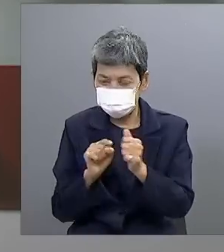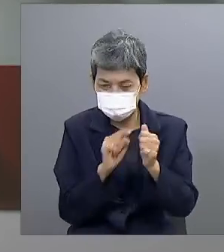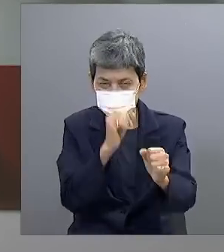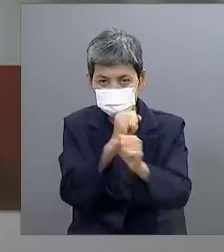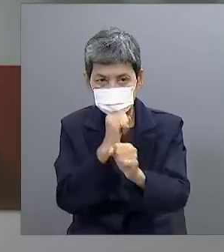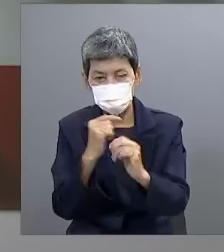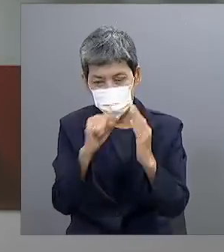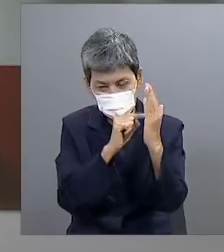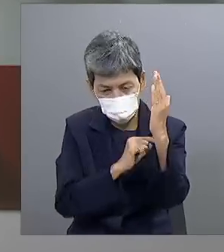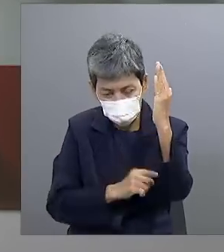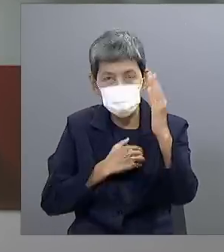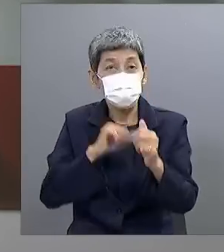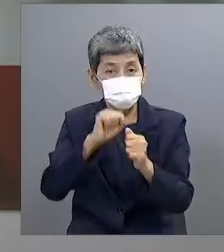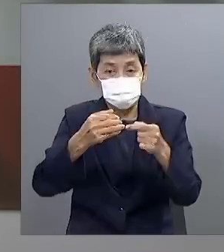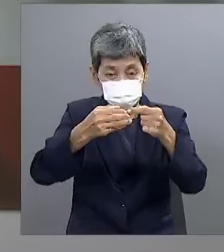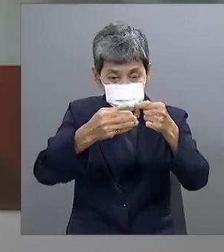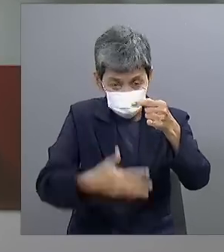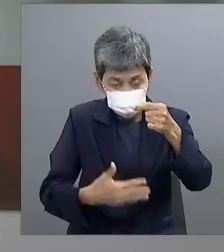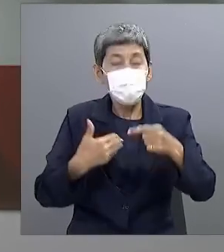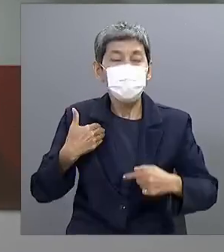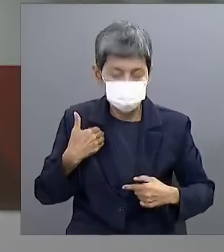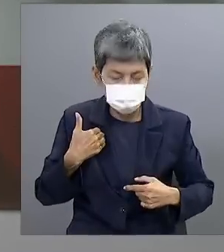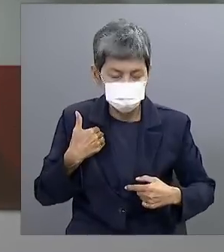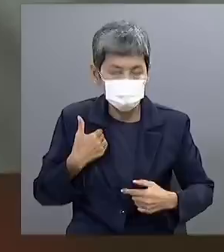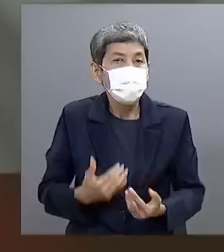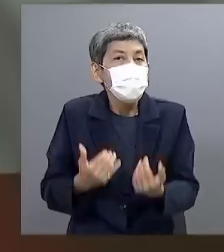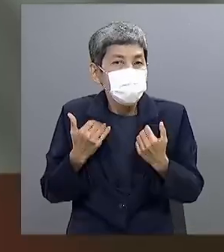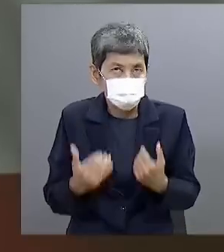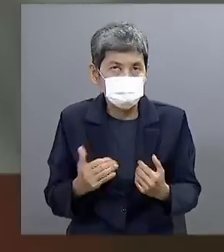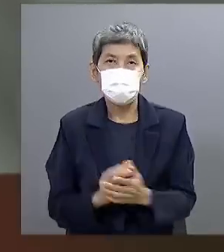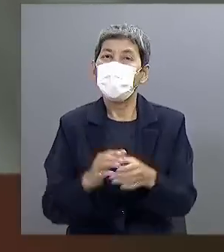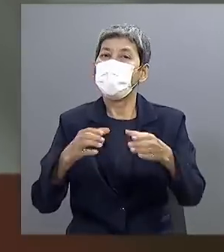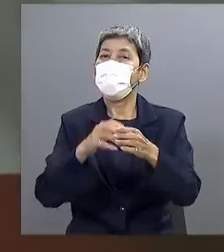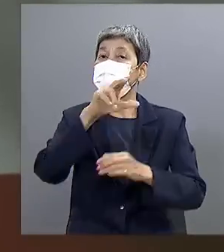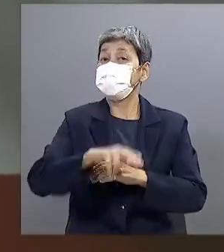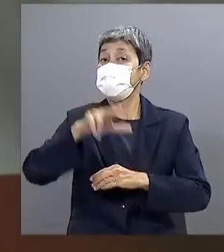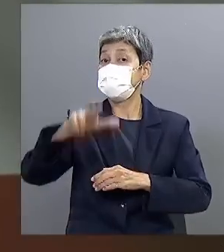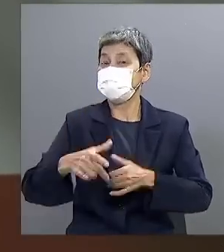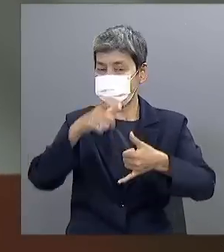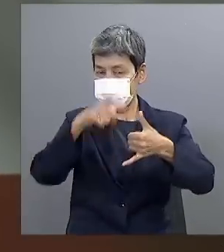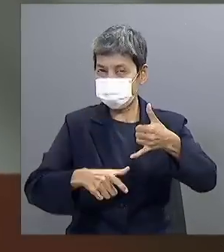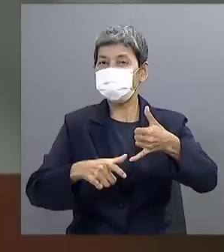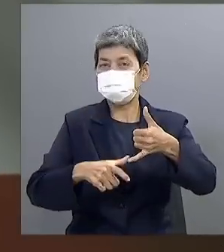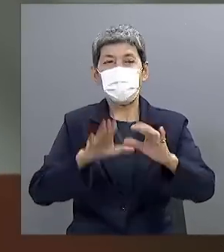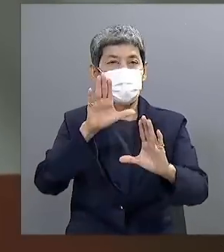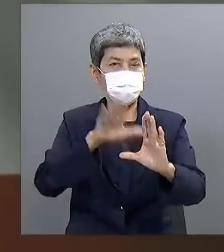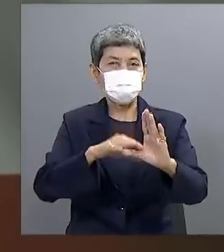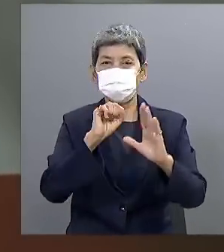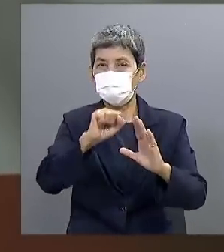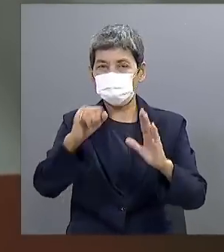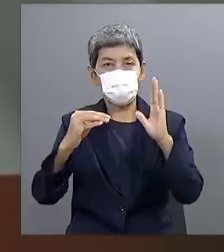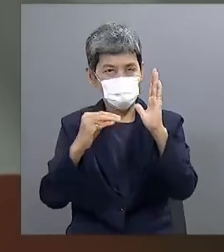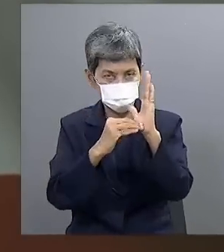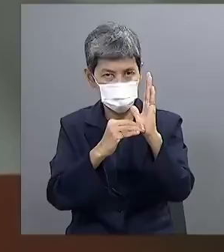มัครส.ส.บัญชีรายชื่อกันแล้วแล้ววันนี้ค่ะพรรคเพื่อไทยเปิดตัวว่าที่ผู้สมัครส.ส.กทม.ก